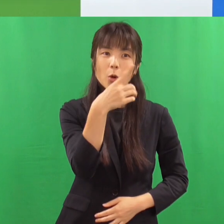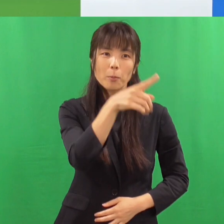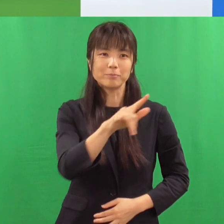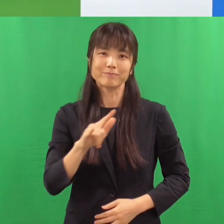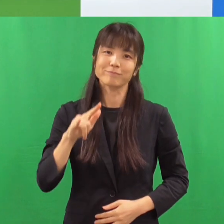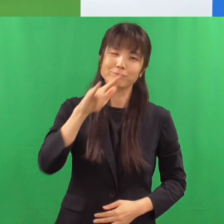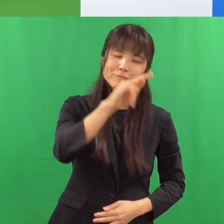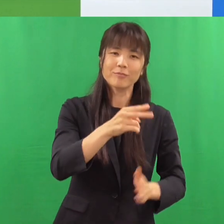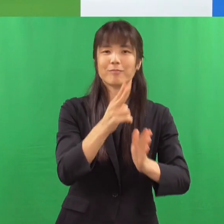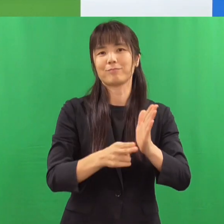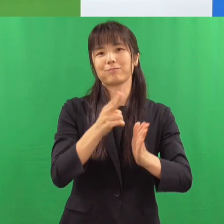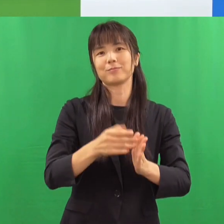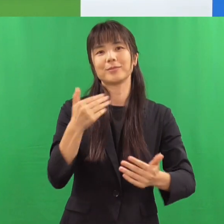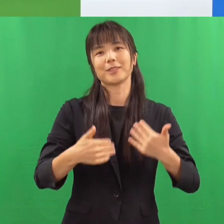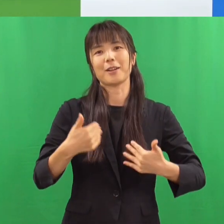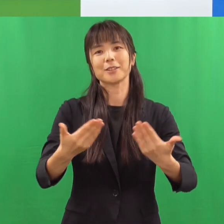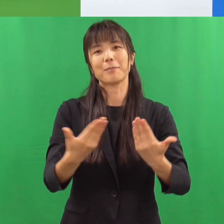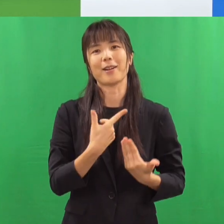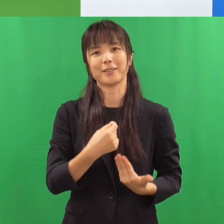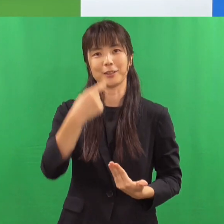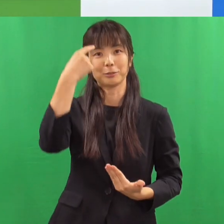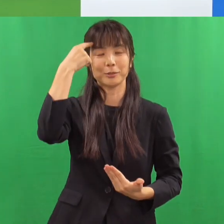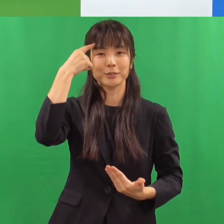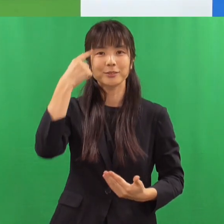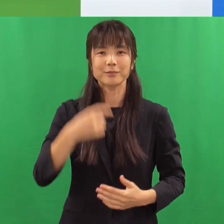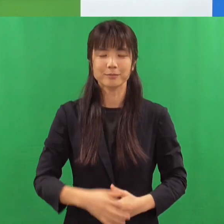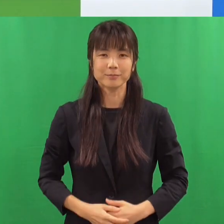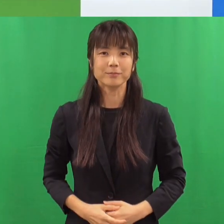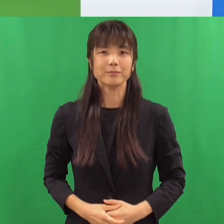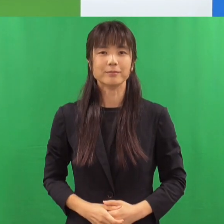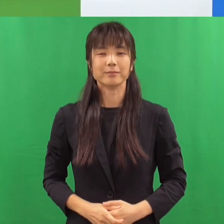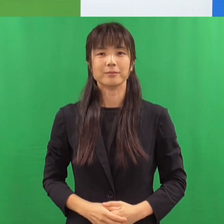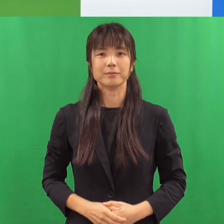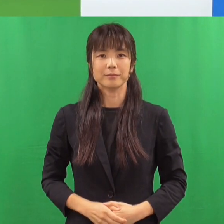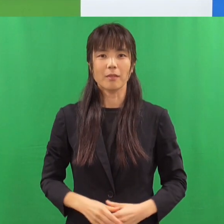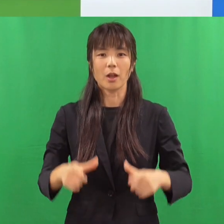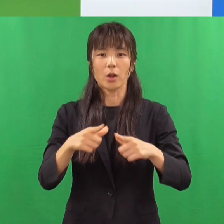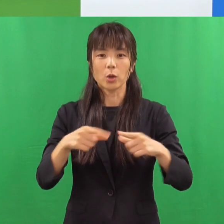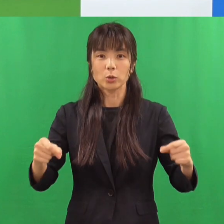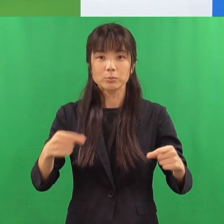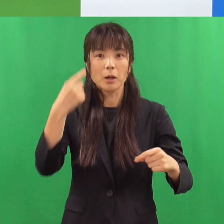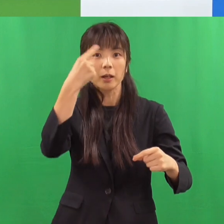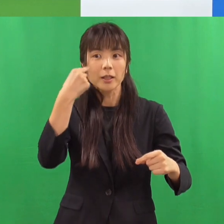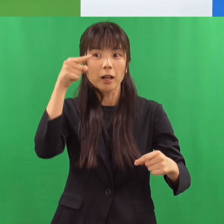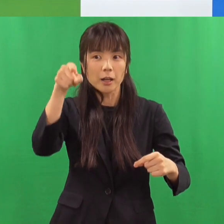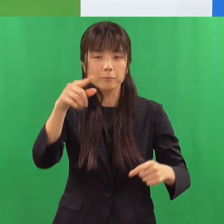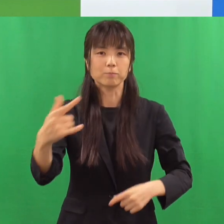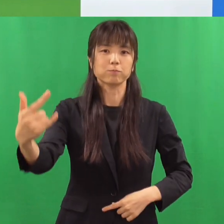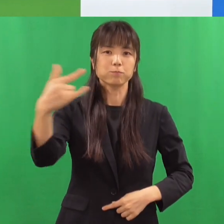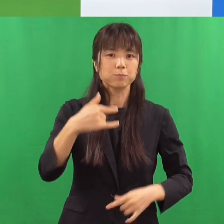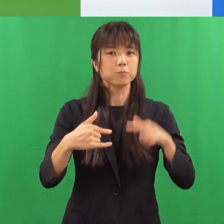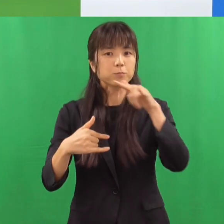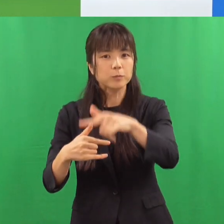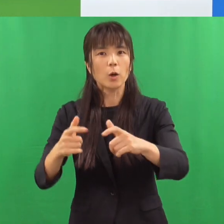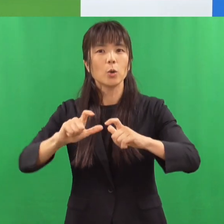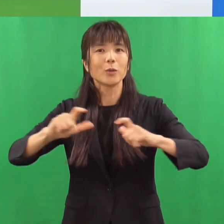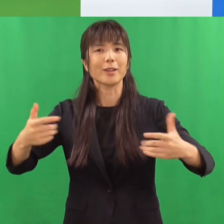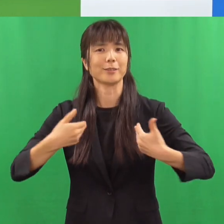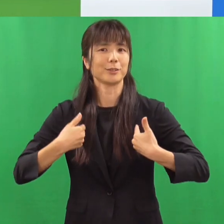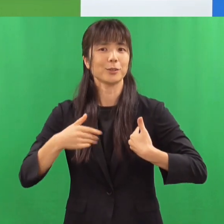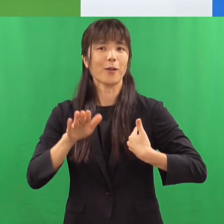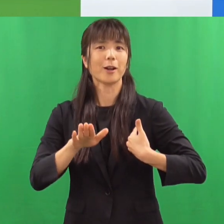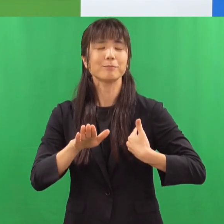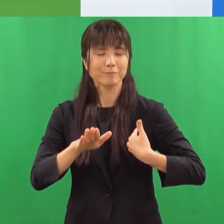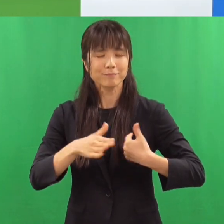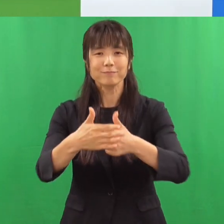その後もリピートしてご利用いただきたいというふうに思います。アウトバウンド、インバウンドともに増やしていかなければなりませんので、ご協力をよろしくお願い